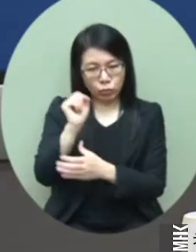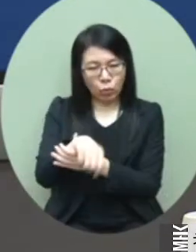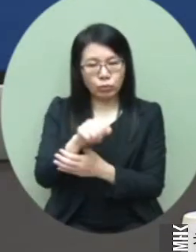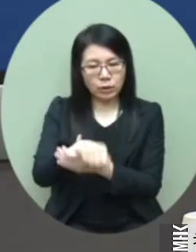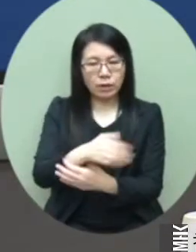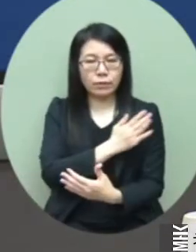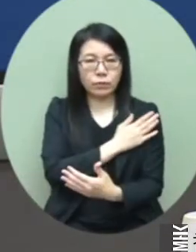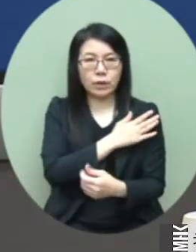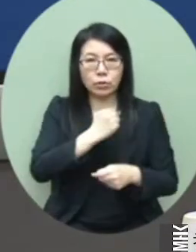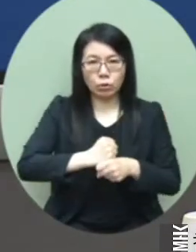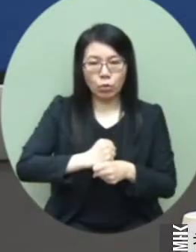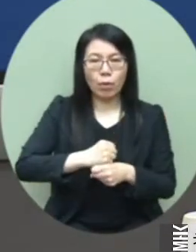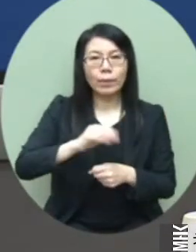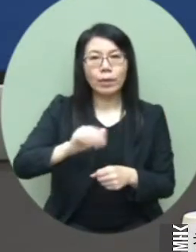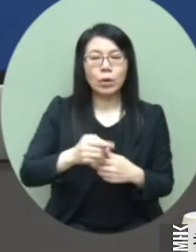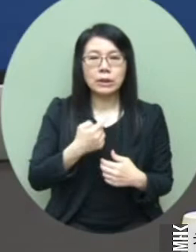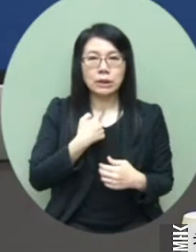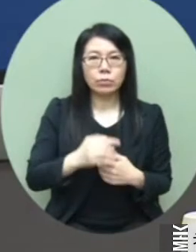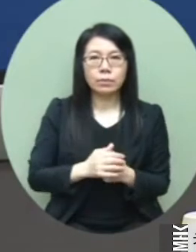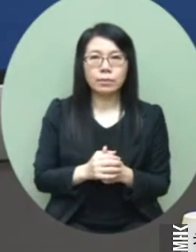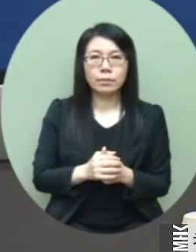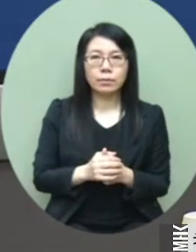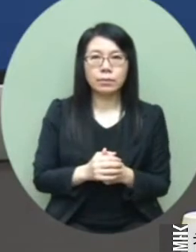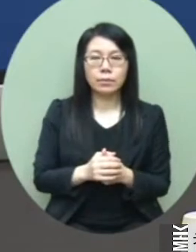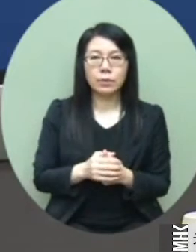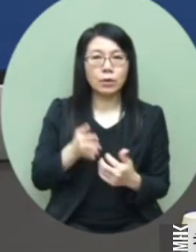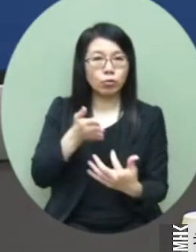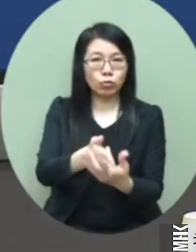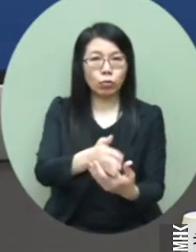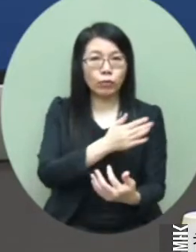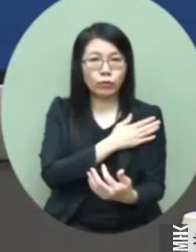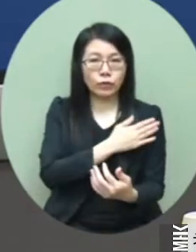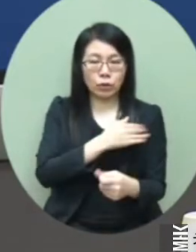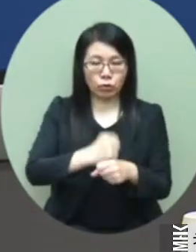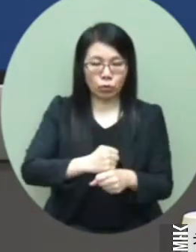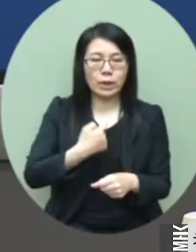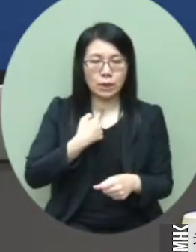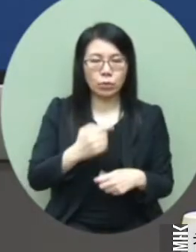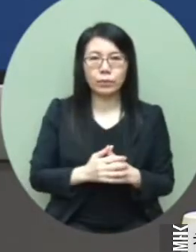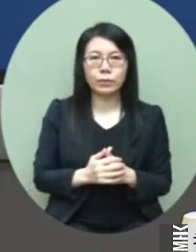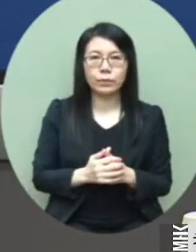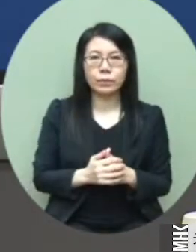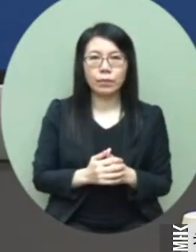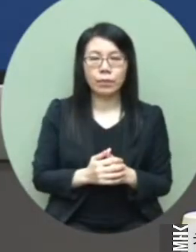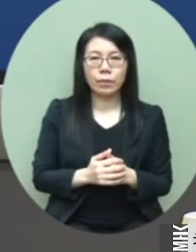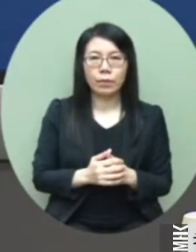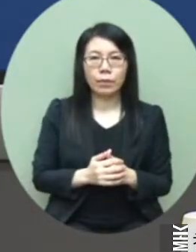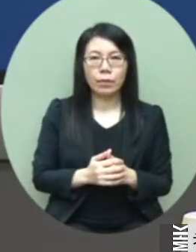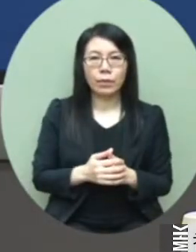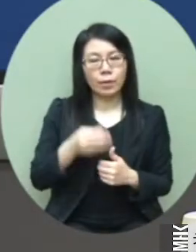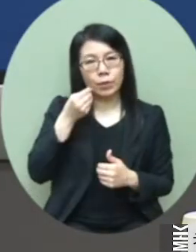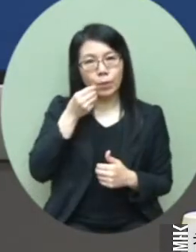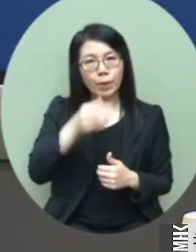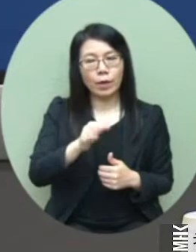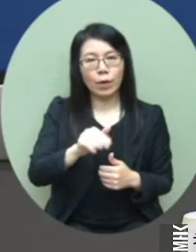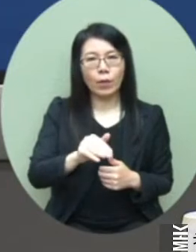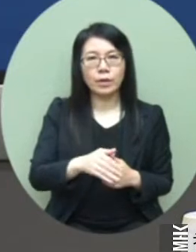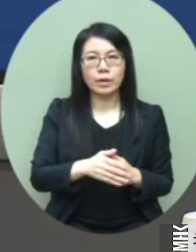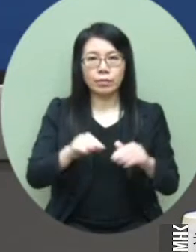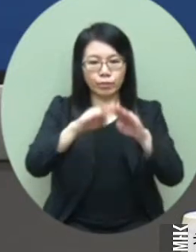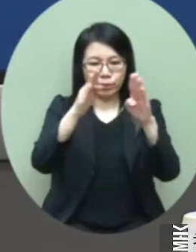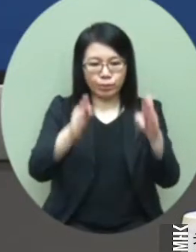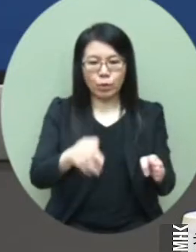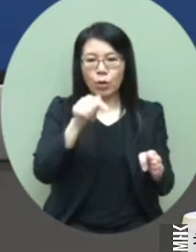行啊，因為呢個係需要即係主動去執行嘅嚇。咁佢就可以喺其中一個